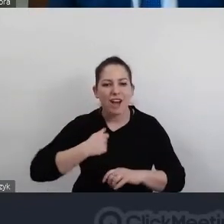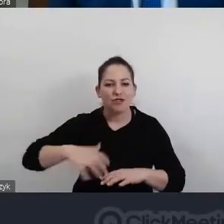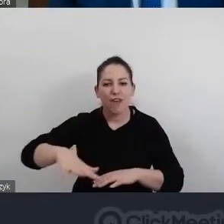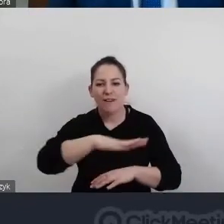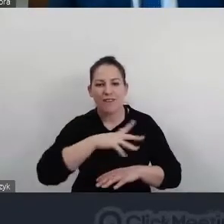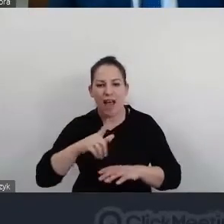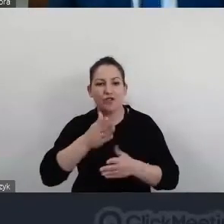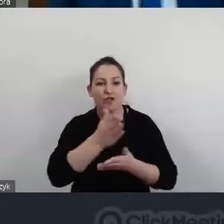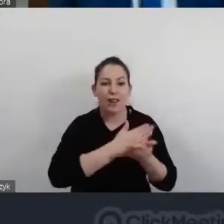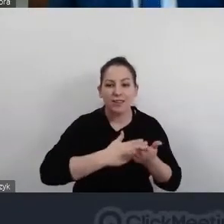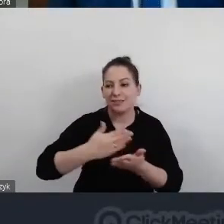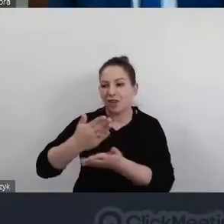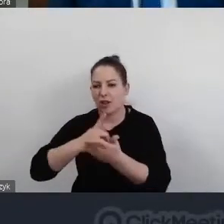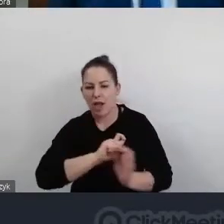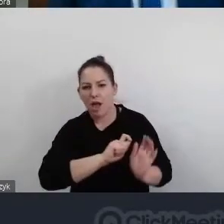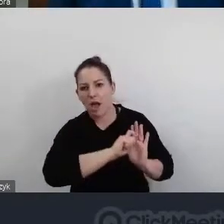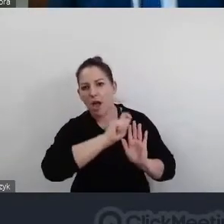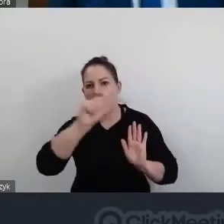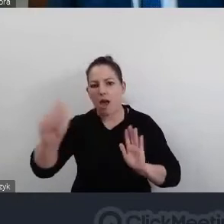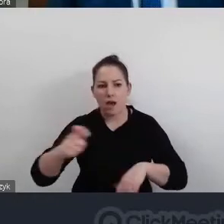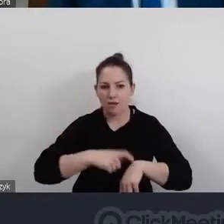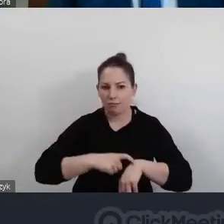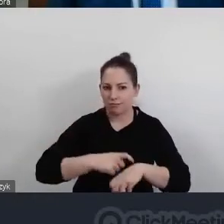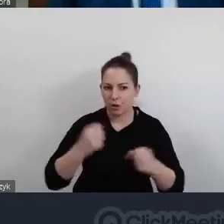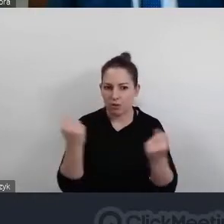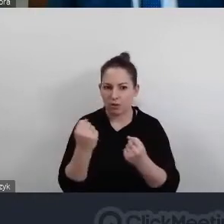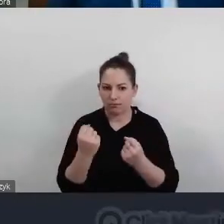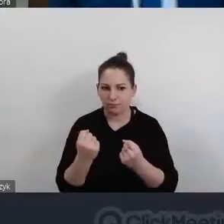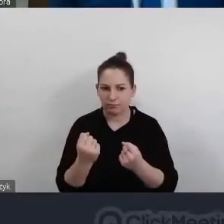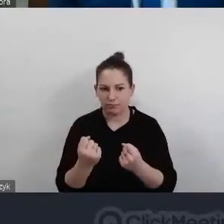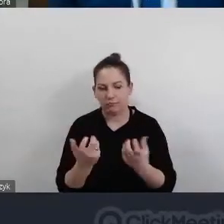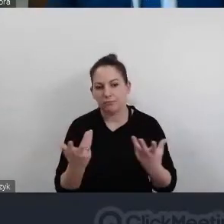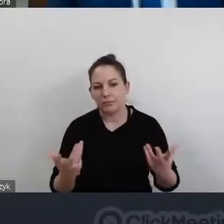jednej dzielnicy do drugiej. Panie prezydencie. I to też jest taka.